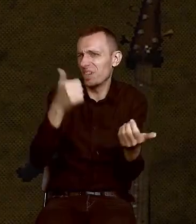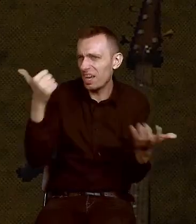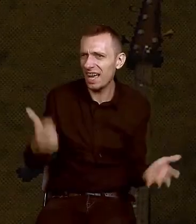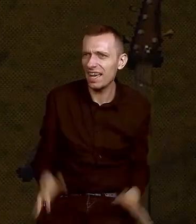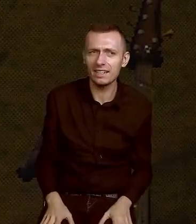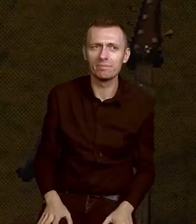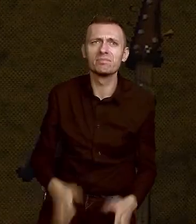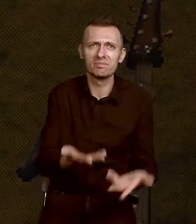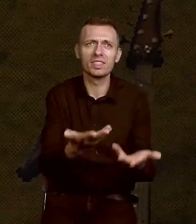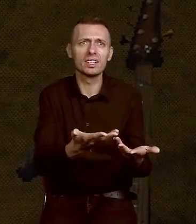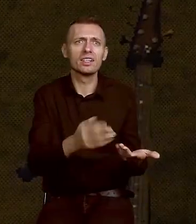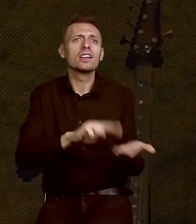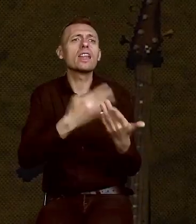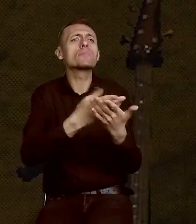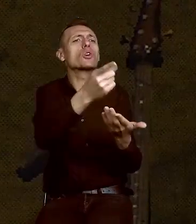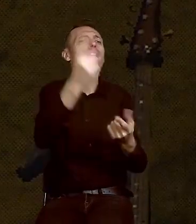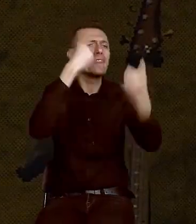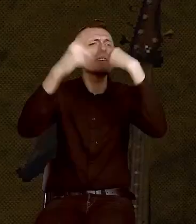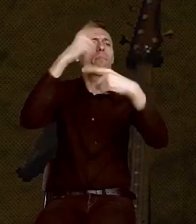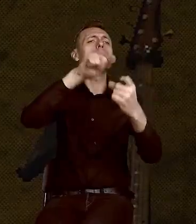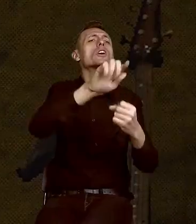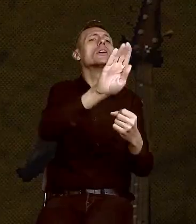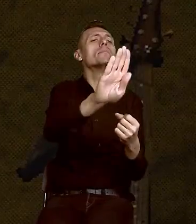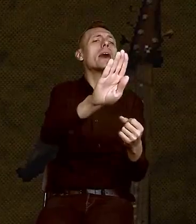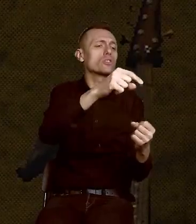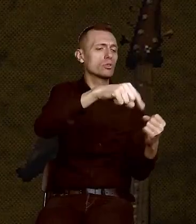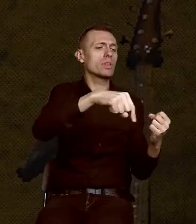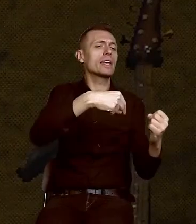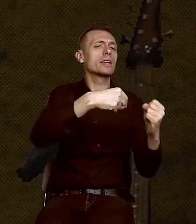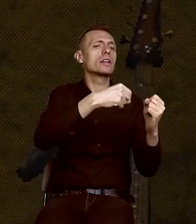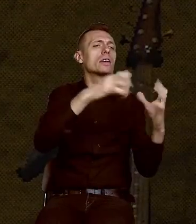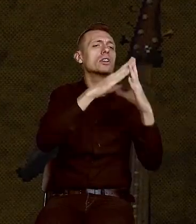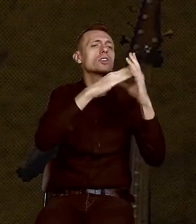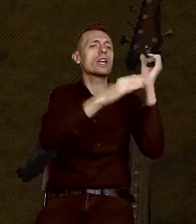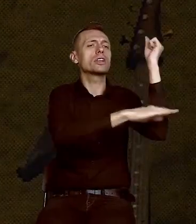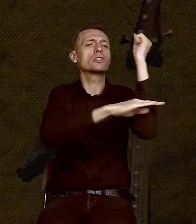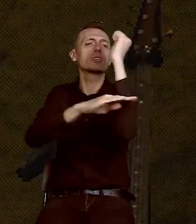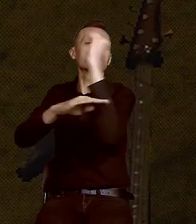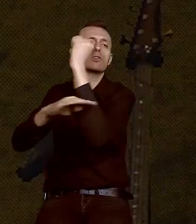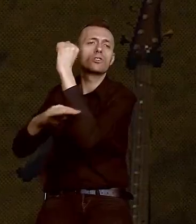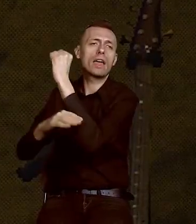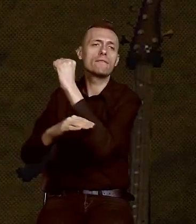drzew. Bóg mówi, jedz z 9, a z jednego nie jedz, bo umrzesz.